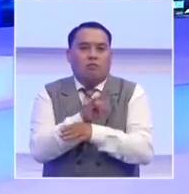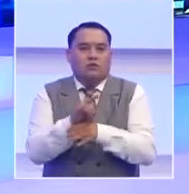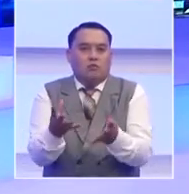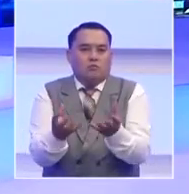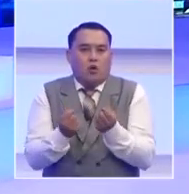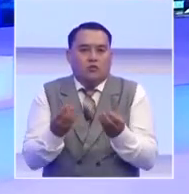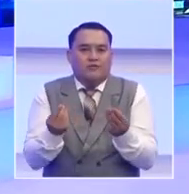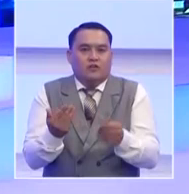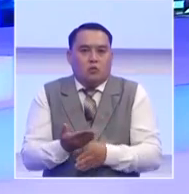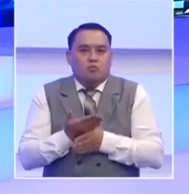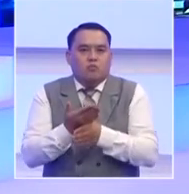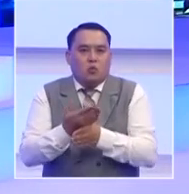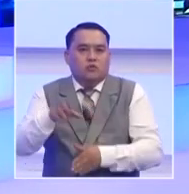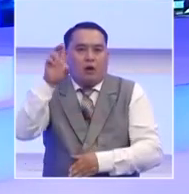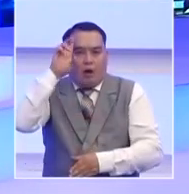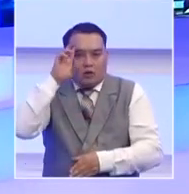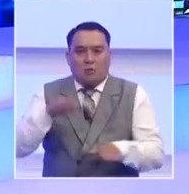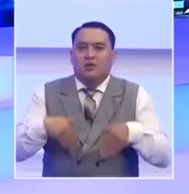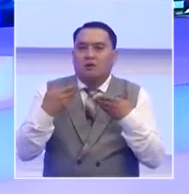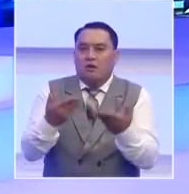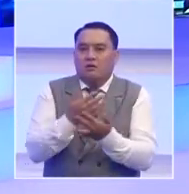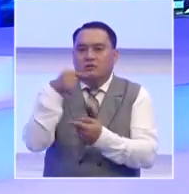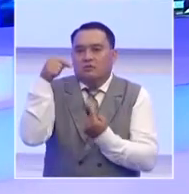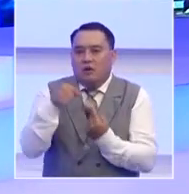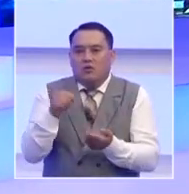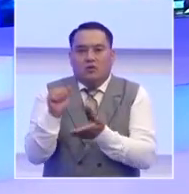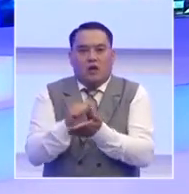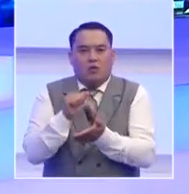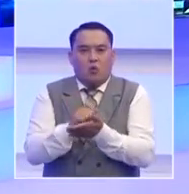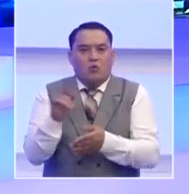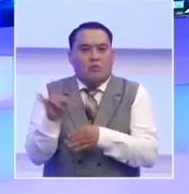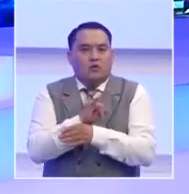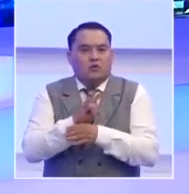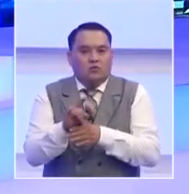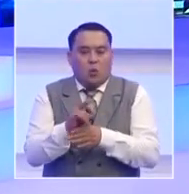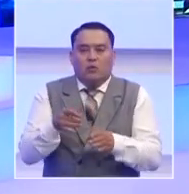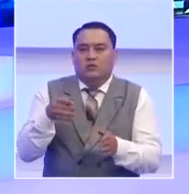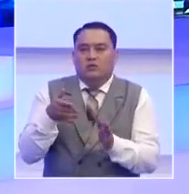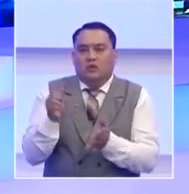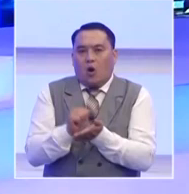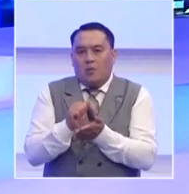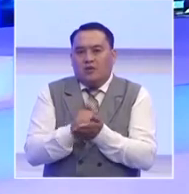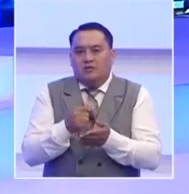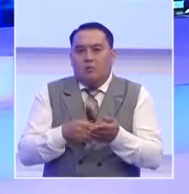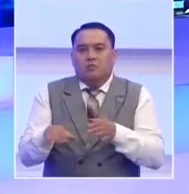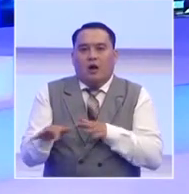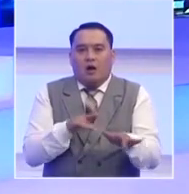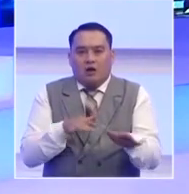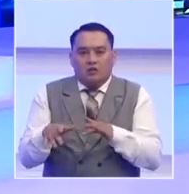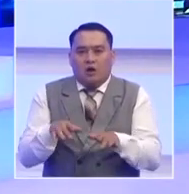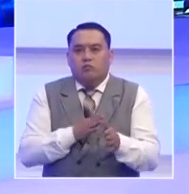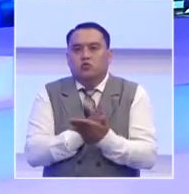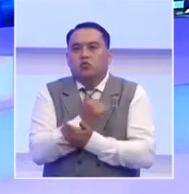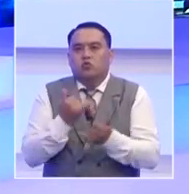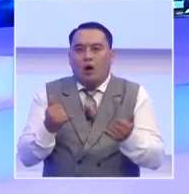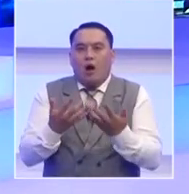финансовую помощь от государства. Путем предоставления несоответствующих действительности затрат на совершенствование технологических процессов по